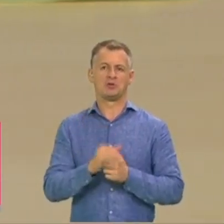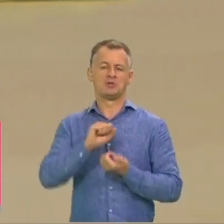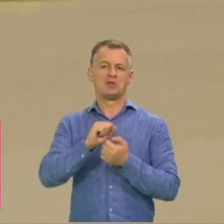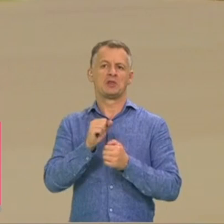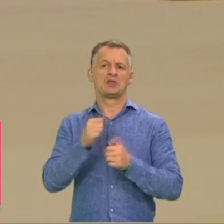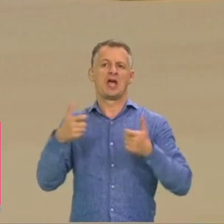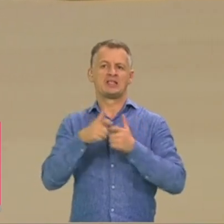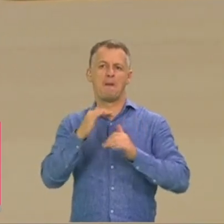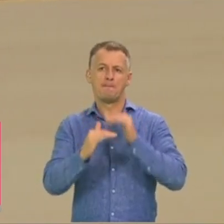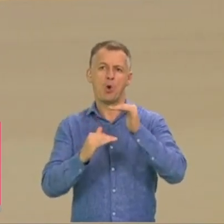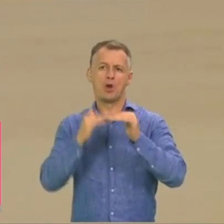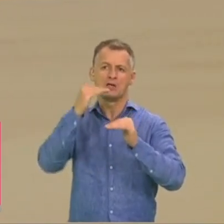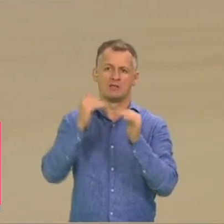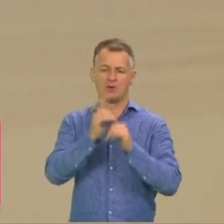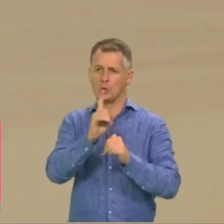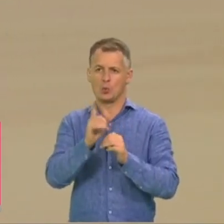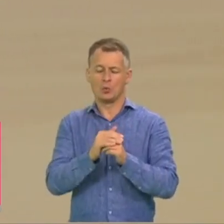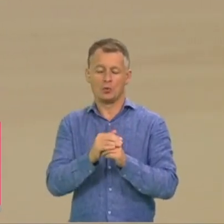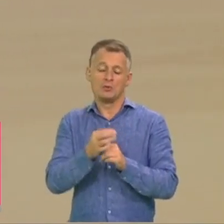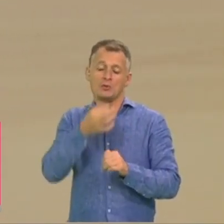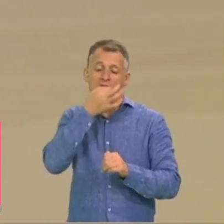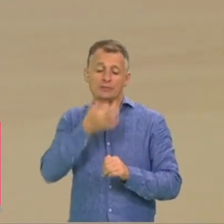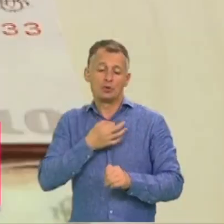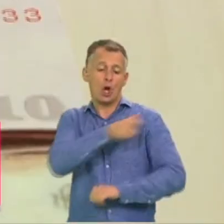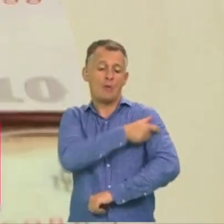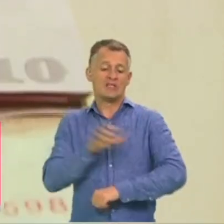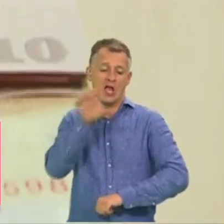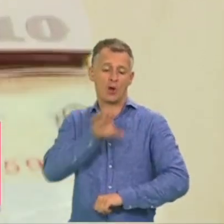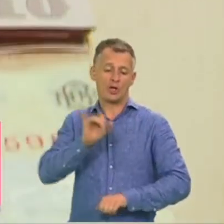Lucru pe care ni-l recomandă atât Comisia, cât și toate forurile